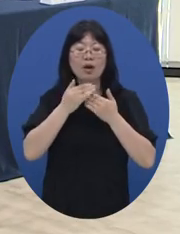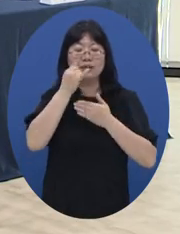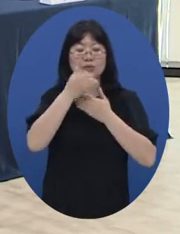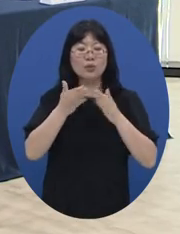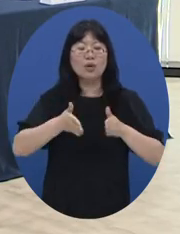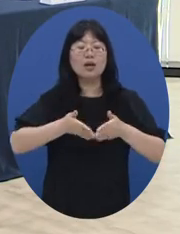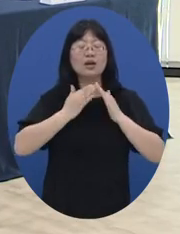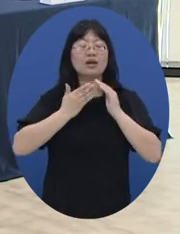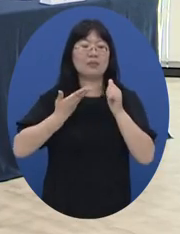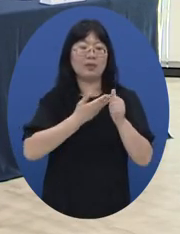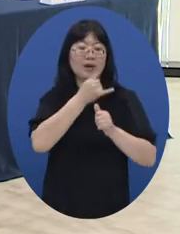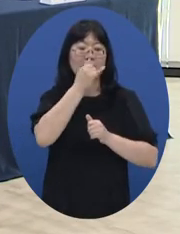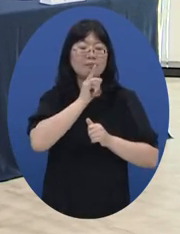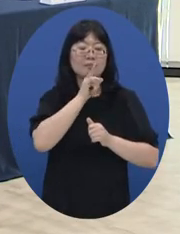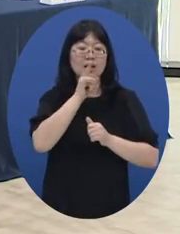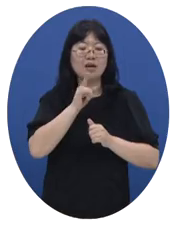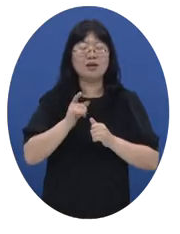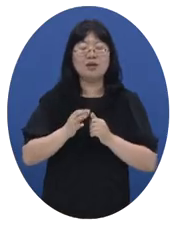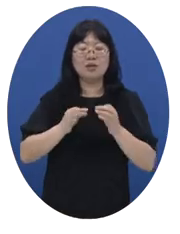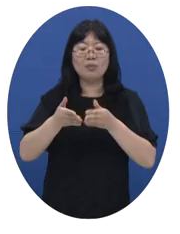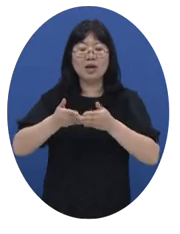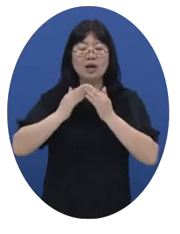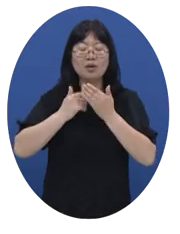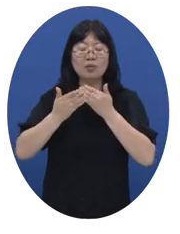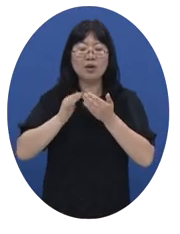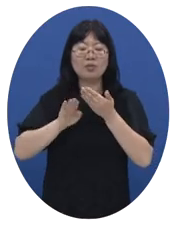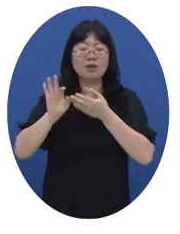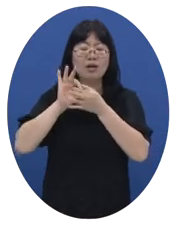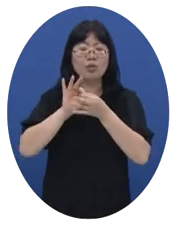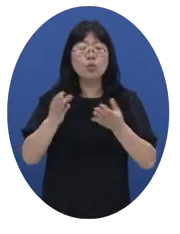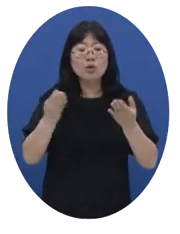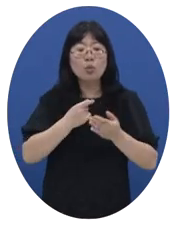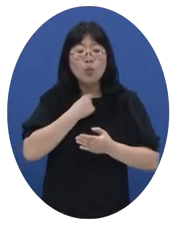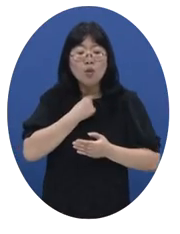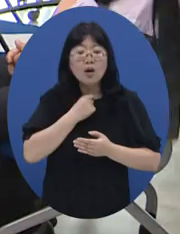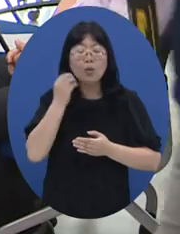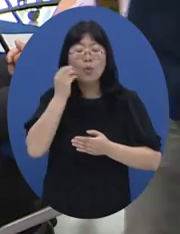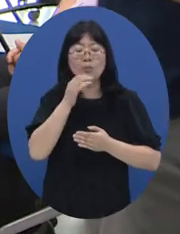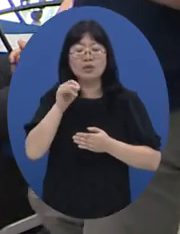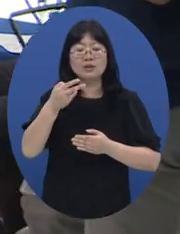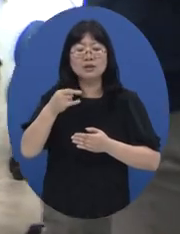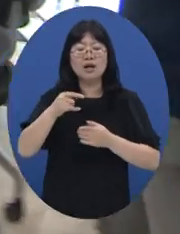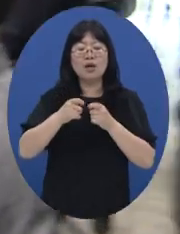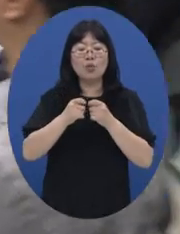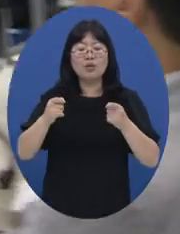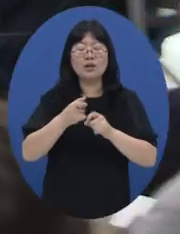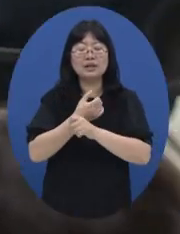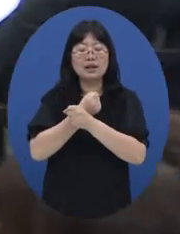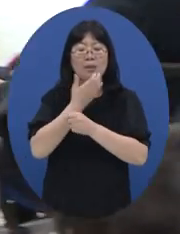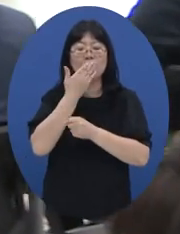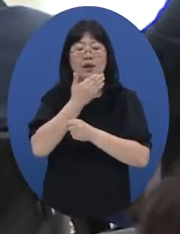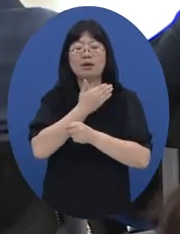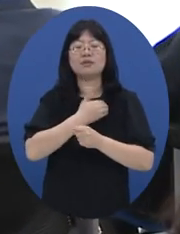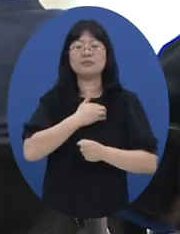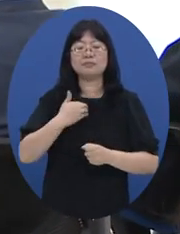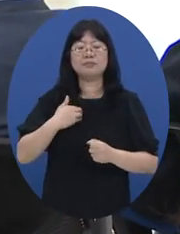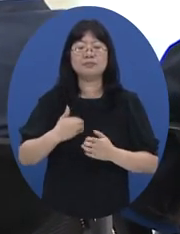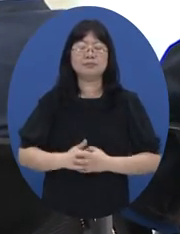제공합니다 접어 체험을 끊은 후에도 계속 영업을 원할 경우 홈플러스와 장기 계약도 가능합니다